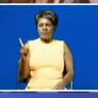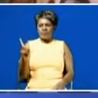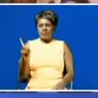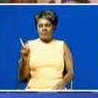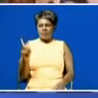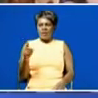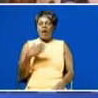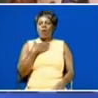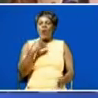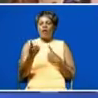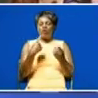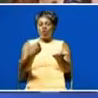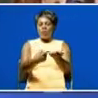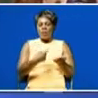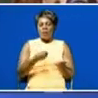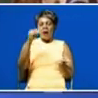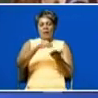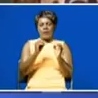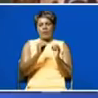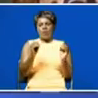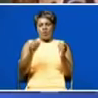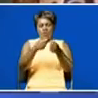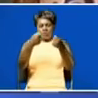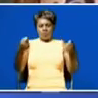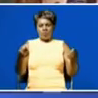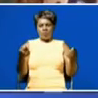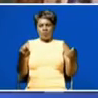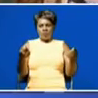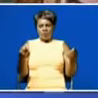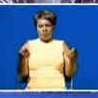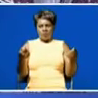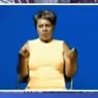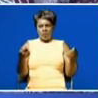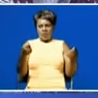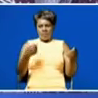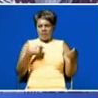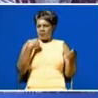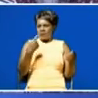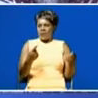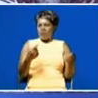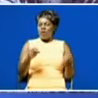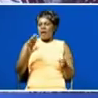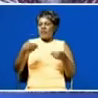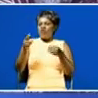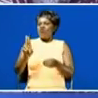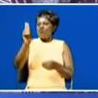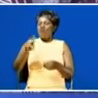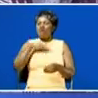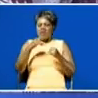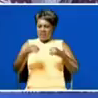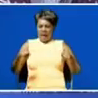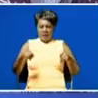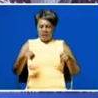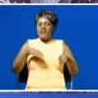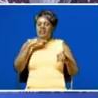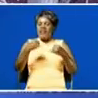And I don't want to talk about dialogue again. Kwa magazeti kina kitabu, mkasema nimepatia Uhuru ultimatum. I never gave